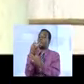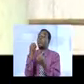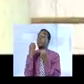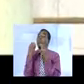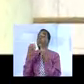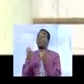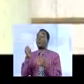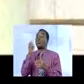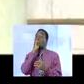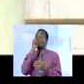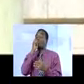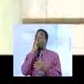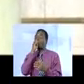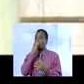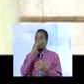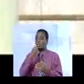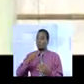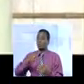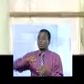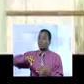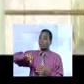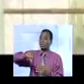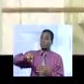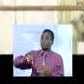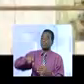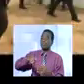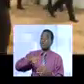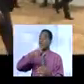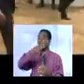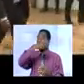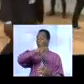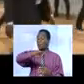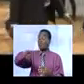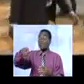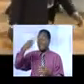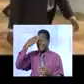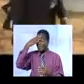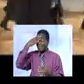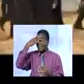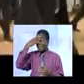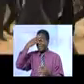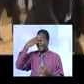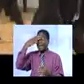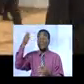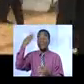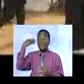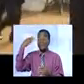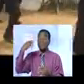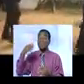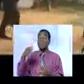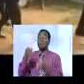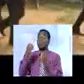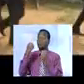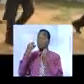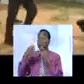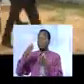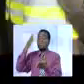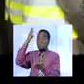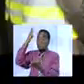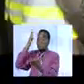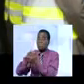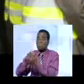eau potable. Les travaux débutés en août 2012 à l'initiative de l'État